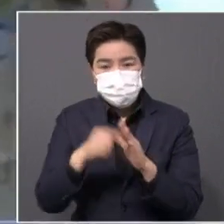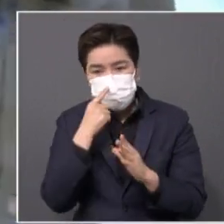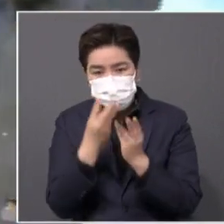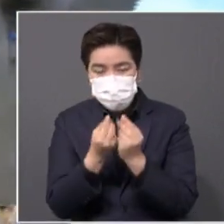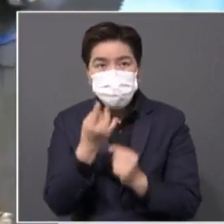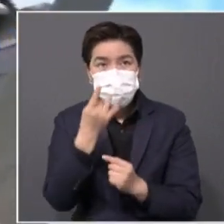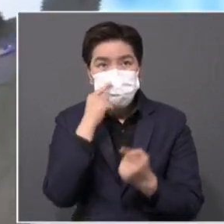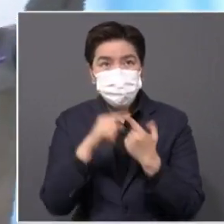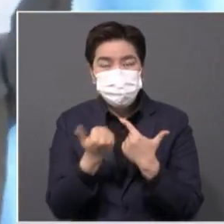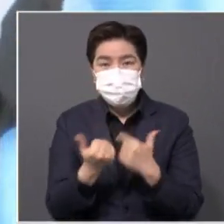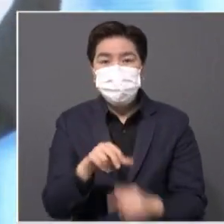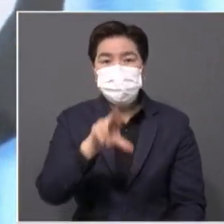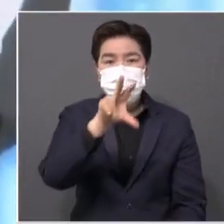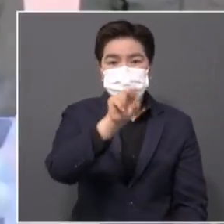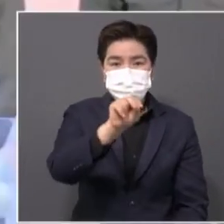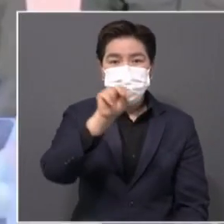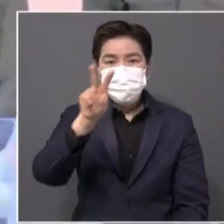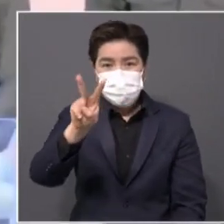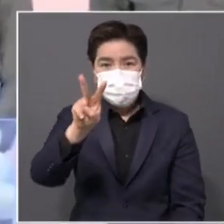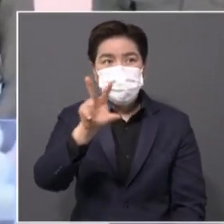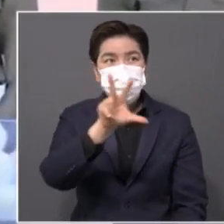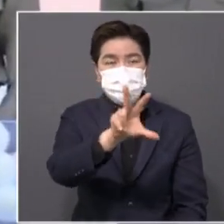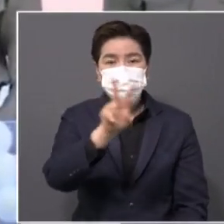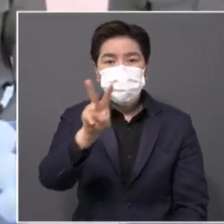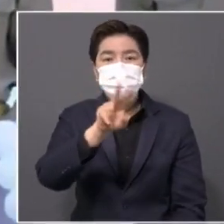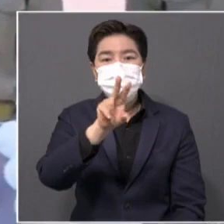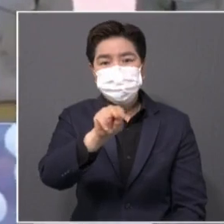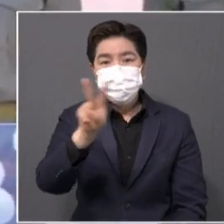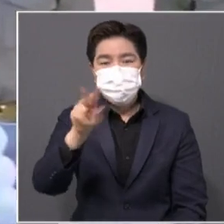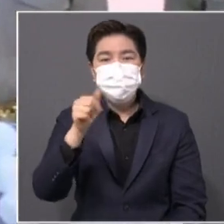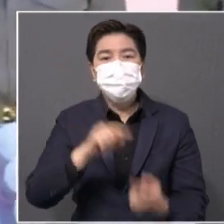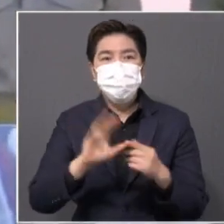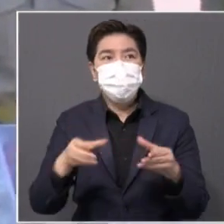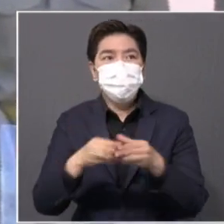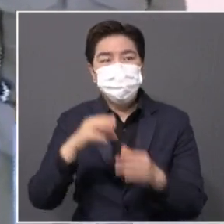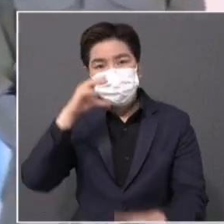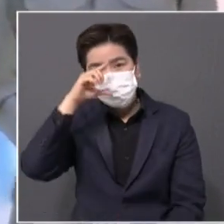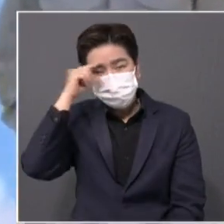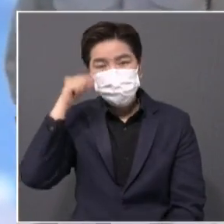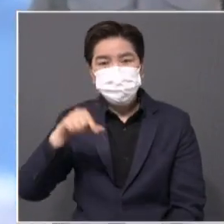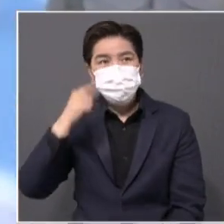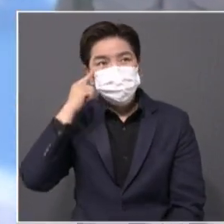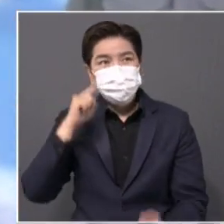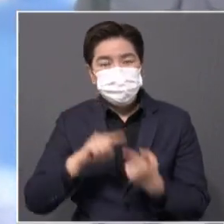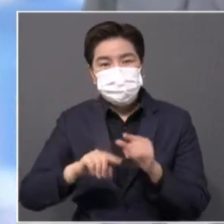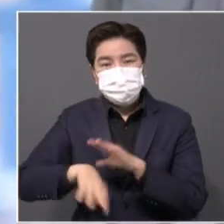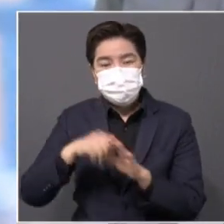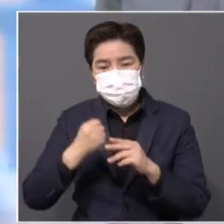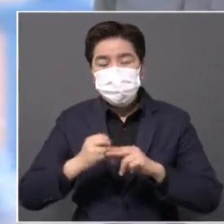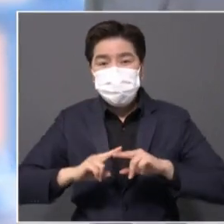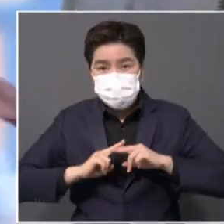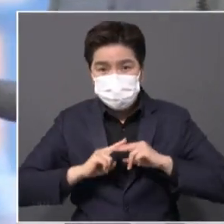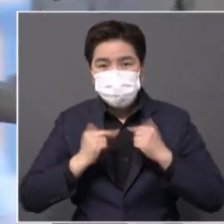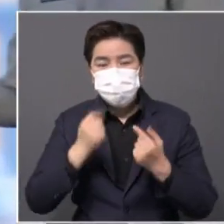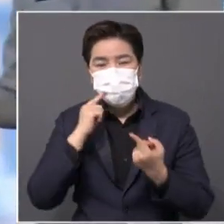การลุ้นว่าจะได้เบอร์อะไรนะครับเลข 32ค่ะสำหรับไทยสร้างไทยนะคะคุณหญิงสุดารัตน์เกยุราพันธุ์ขึ้นมาจับด้วยตัวเอง